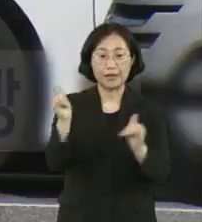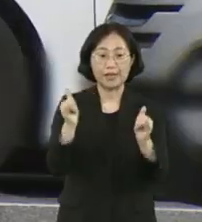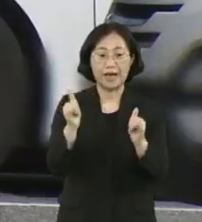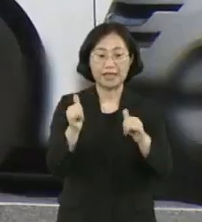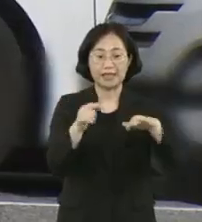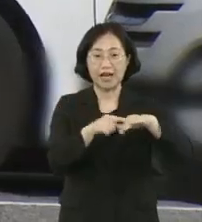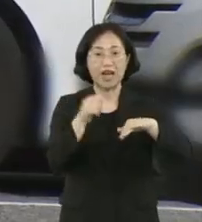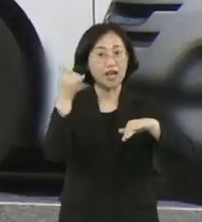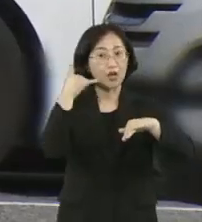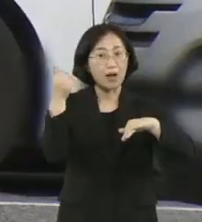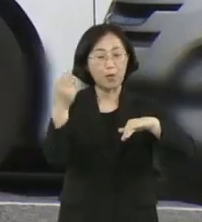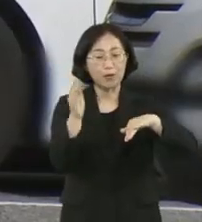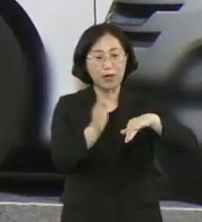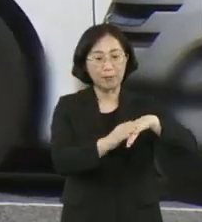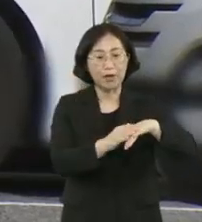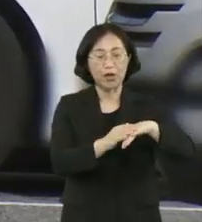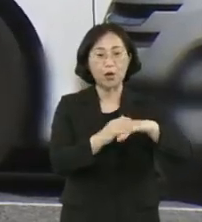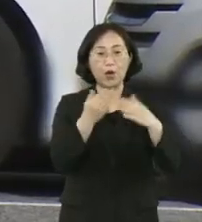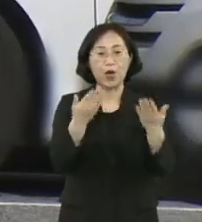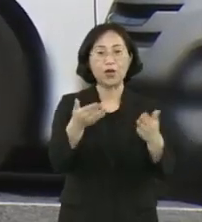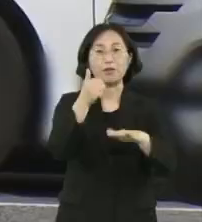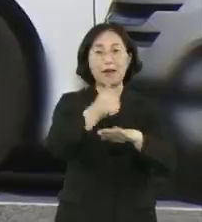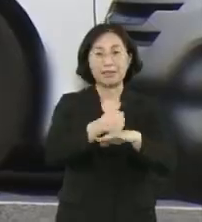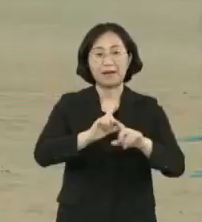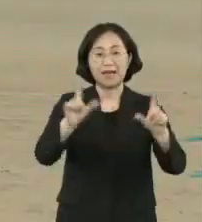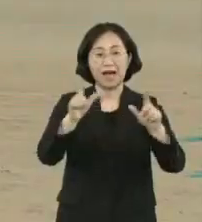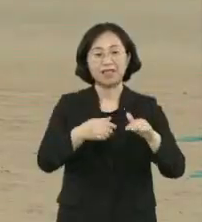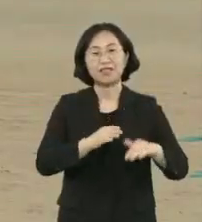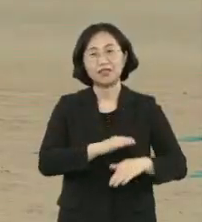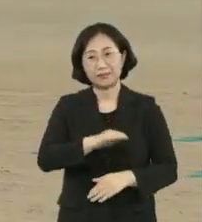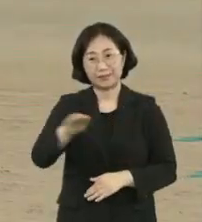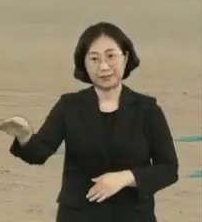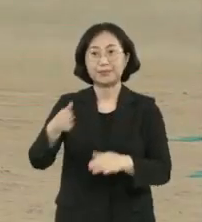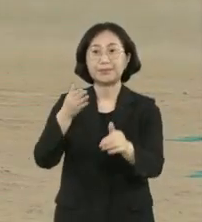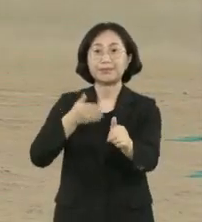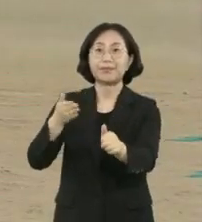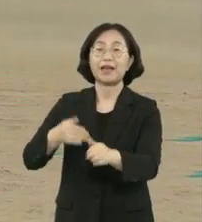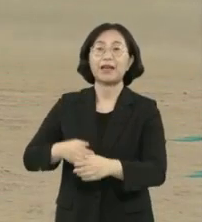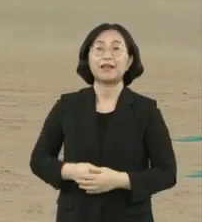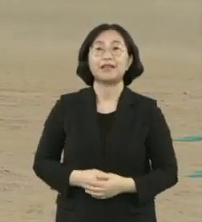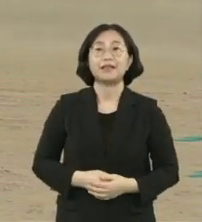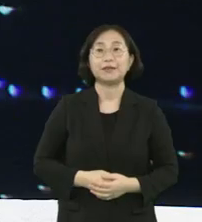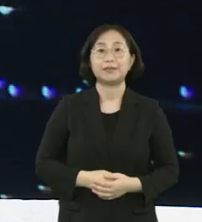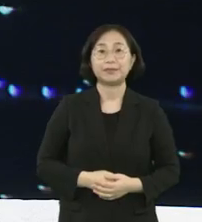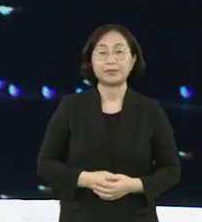차량에 연락처를 남기고 연휴 마지막 날은 반드시 출차해야 합니다.